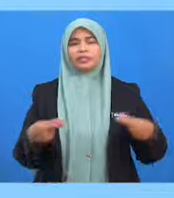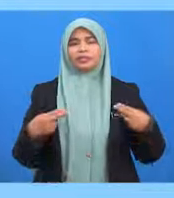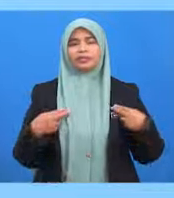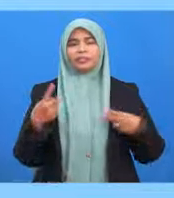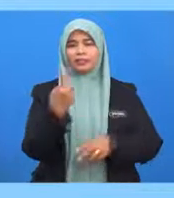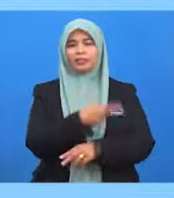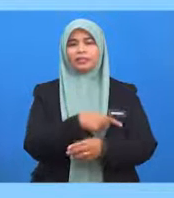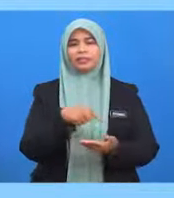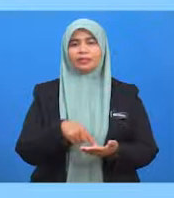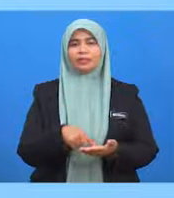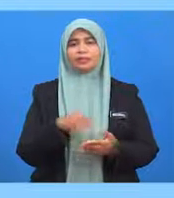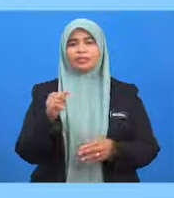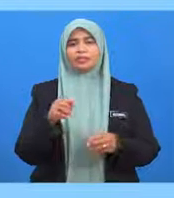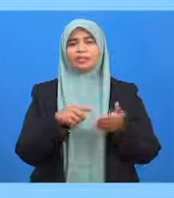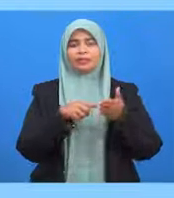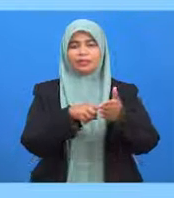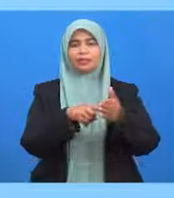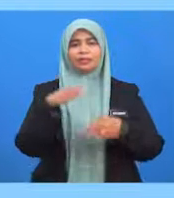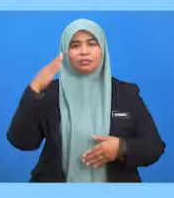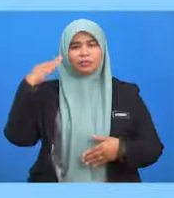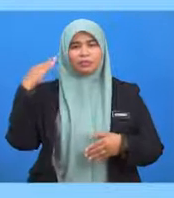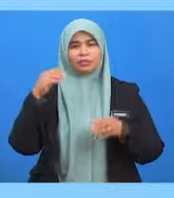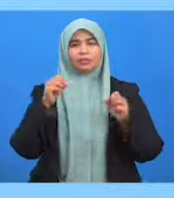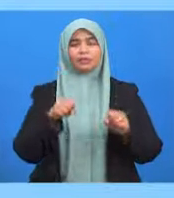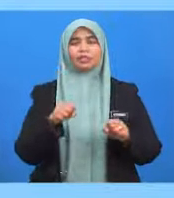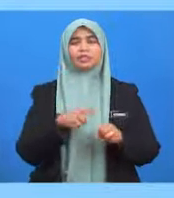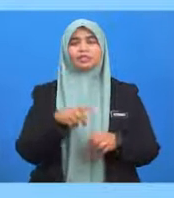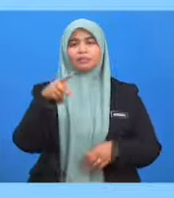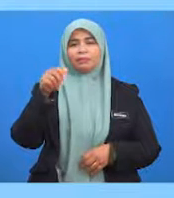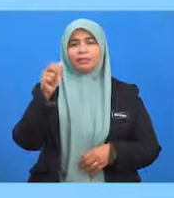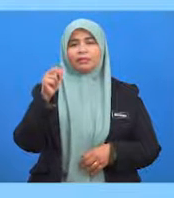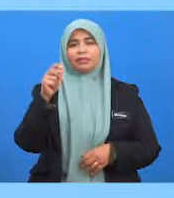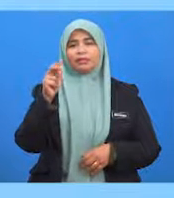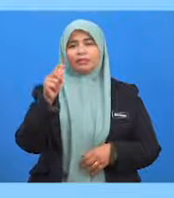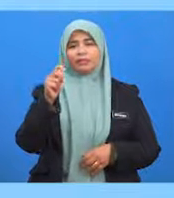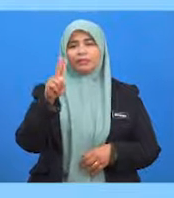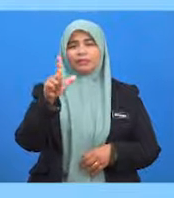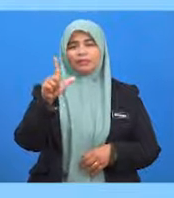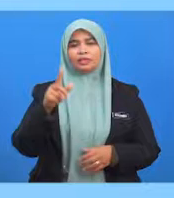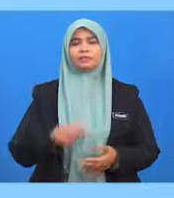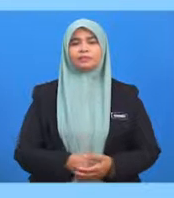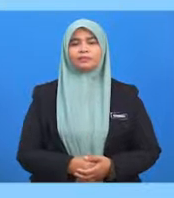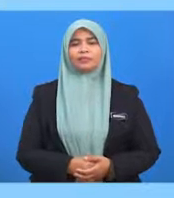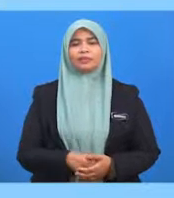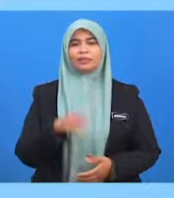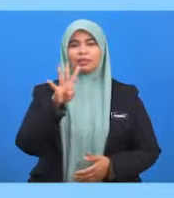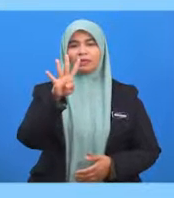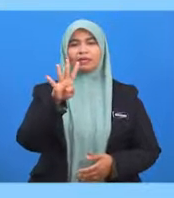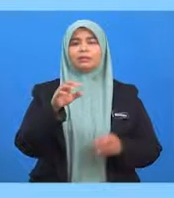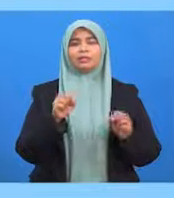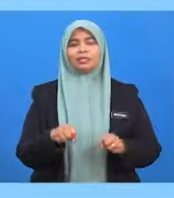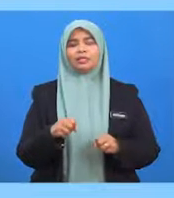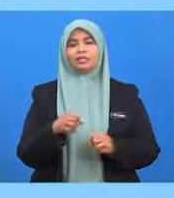kehidupan harian yang menunjukkan bunyi boleh dipantulkan. Keempat, kamu